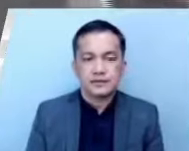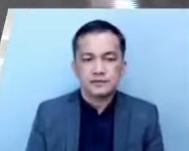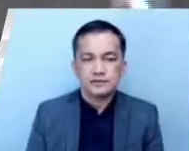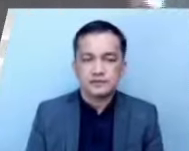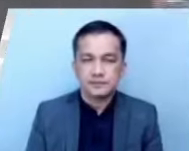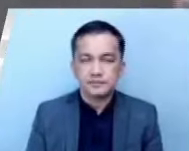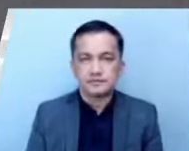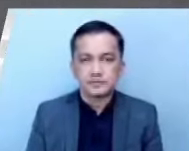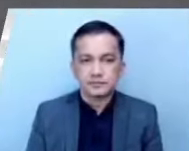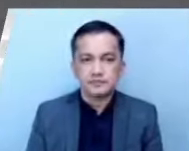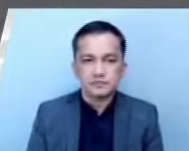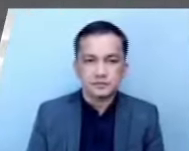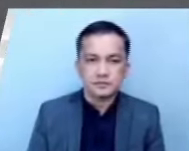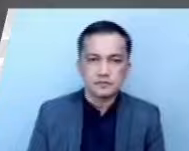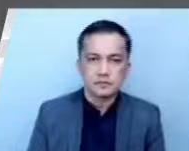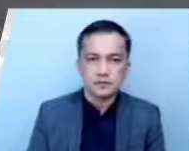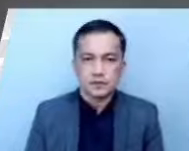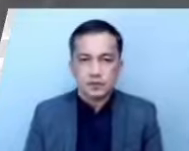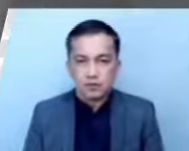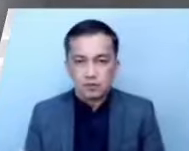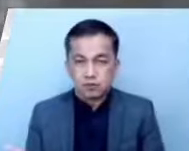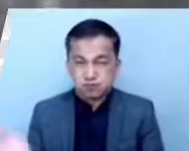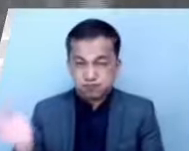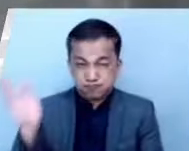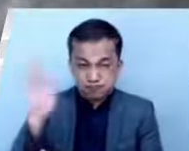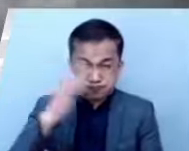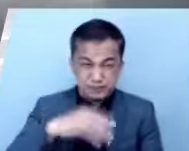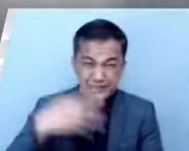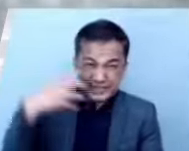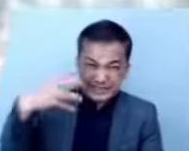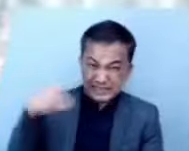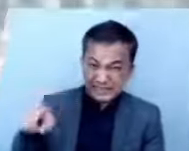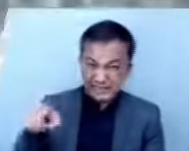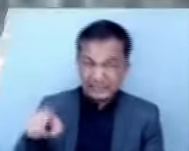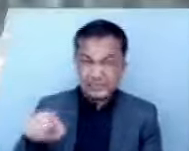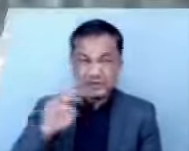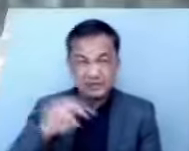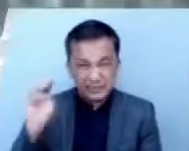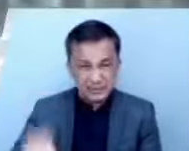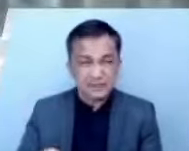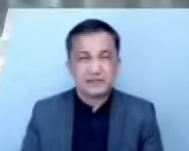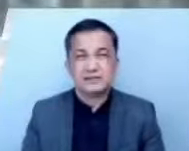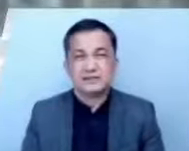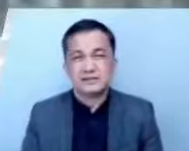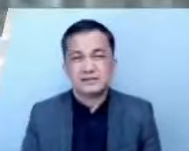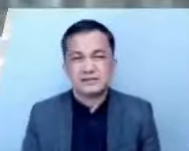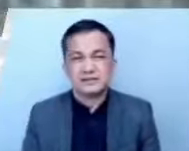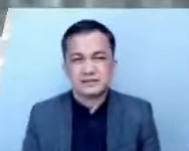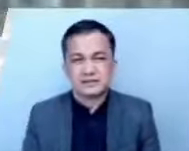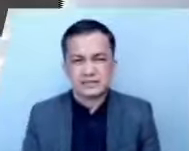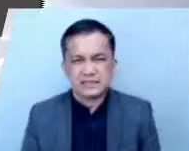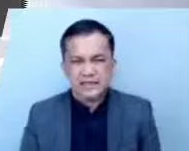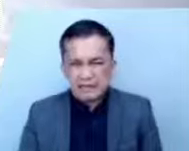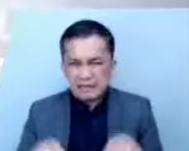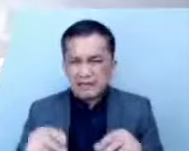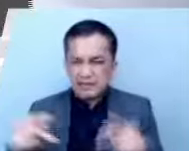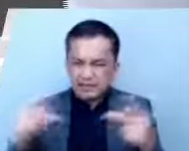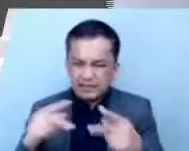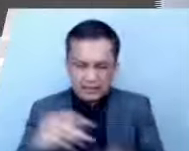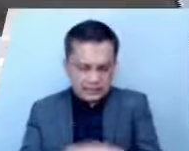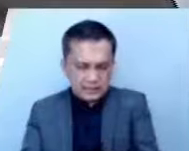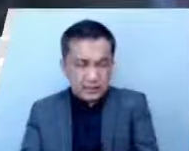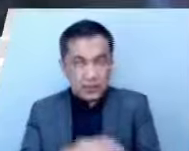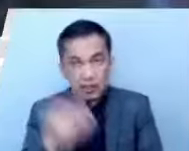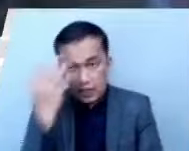Halos buong maghapong tirik ang araw sa malaking bahagi ng Metro Manila. Masakit sa balat, saka nakakahilo rin. Ang mga